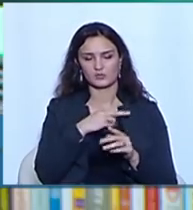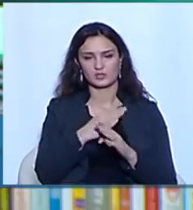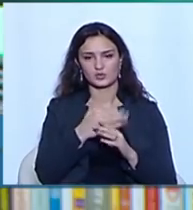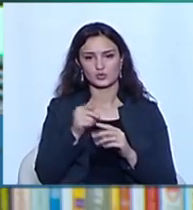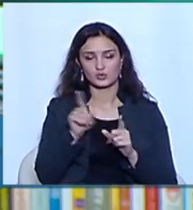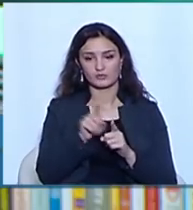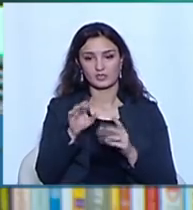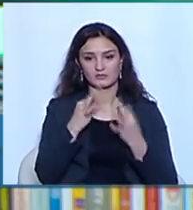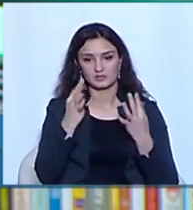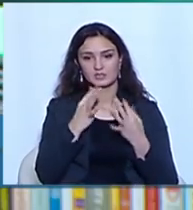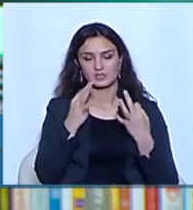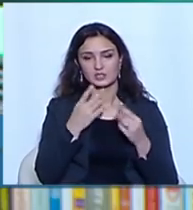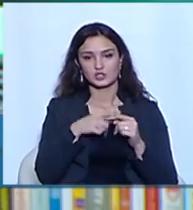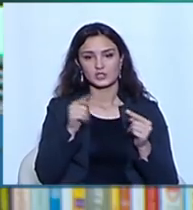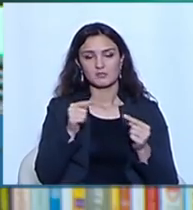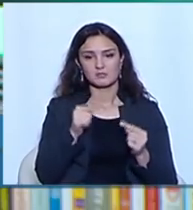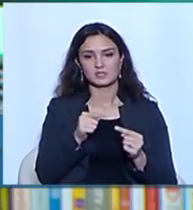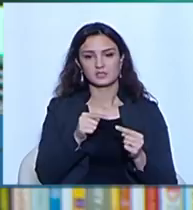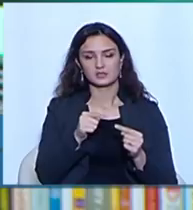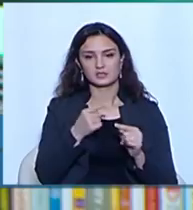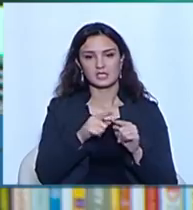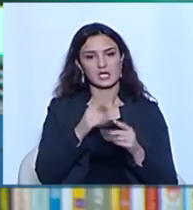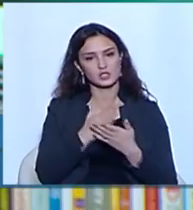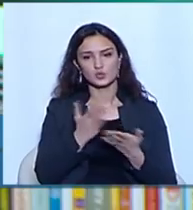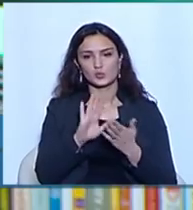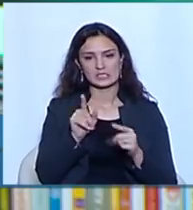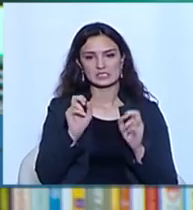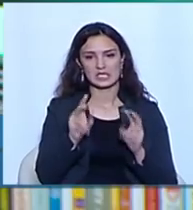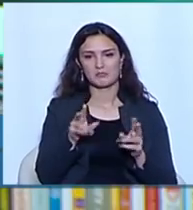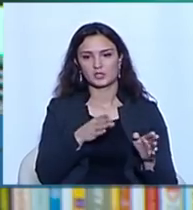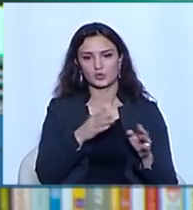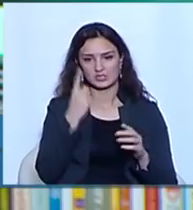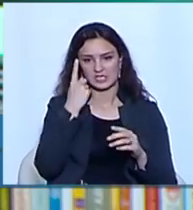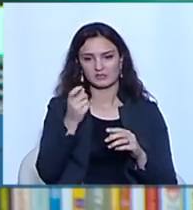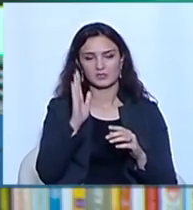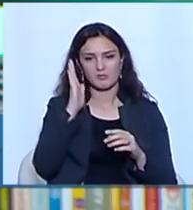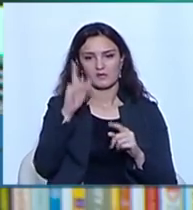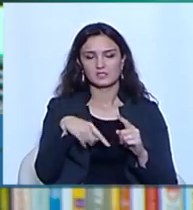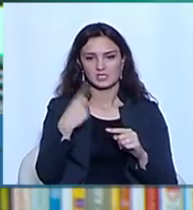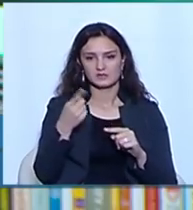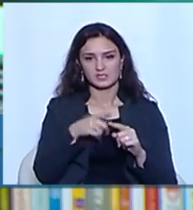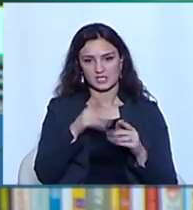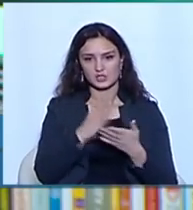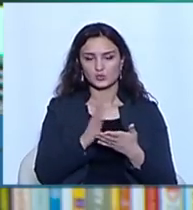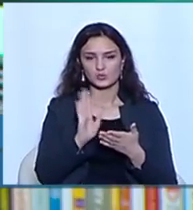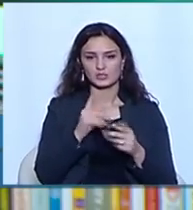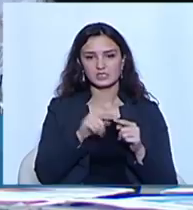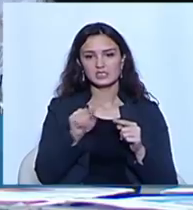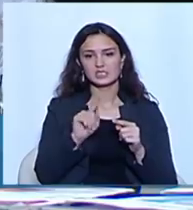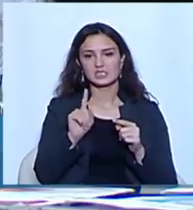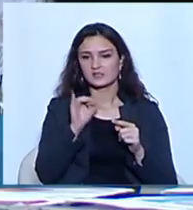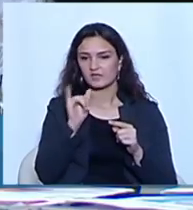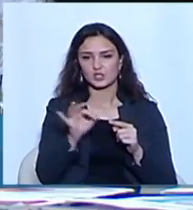როგორც თქვენ აგვიხსენით. შესაბამისად, არის თუ არა ეს სახიფათო გზავნილი მომავლისათვის და არის თუ არა ის,